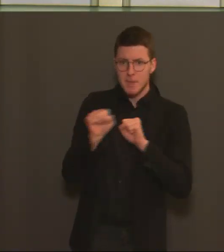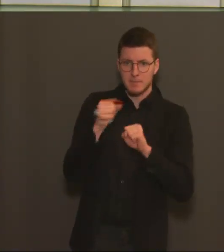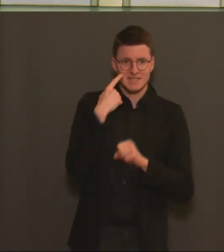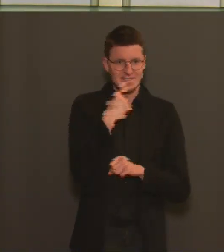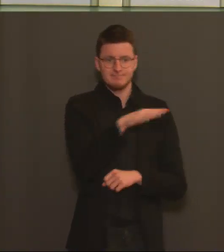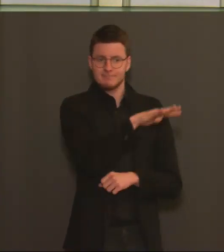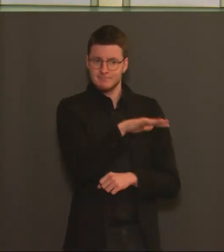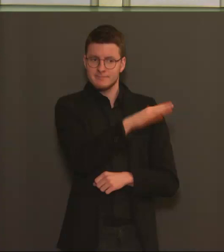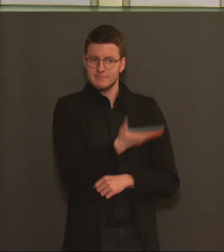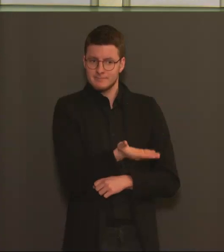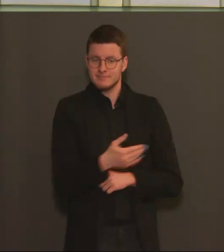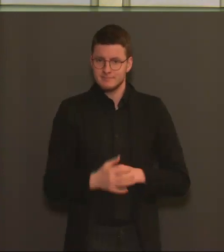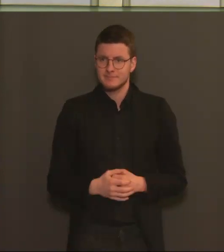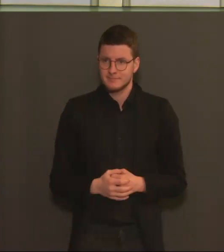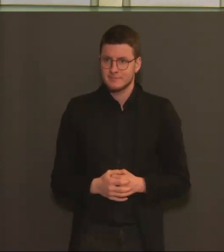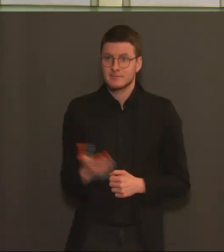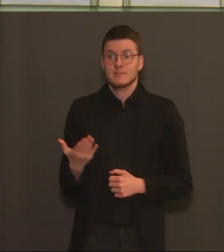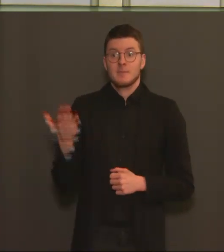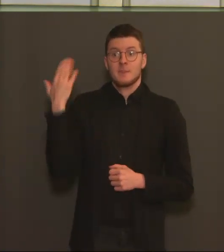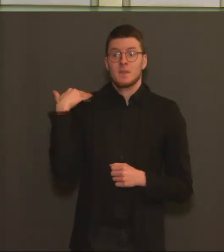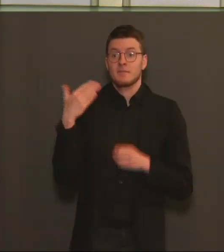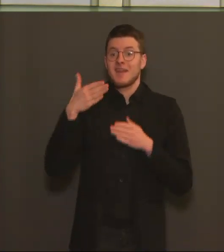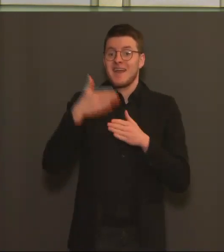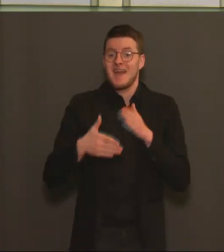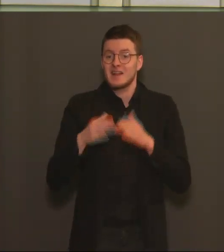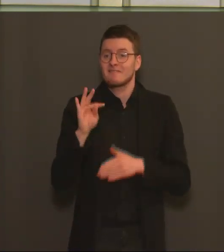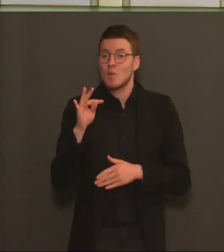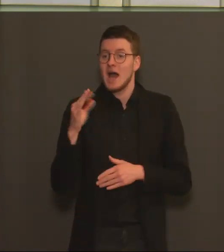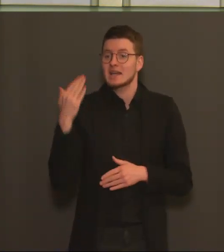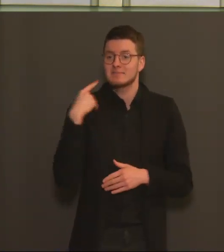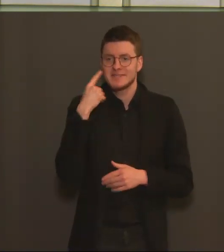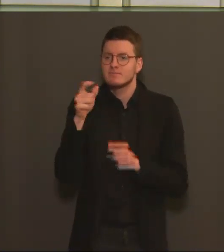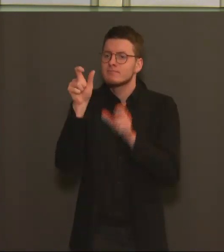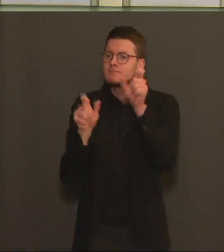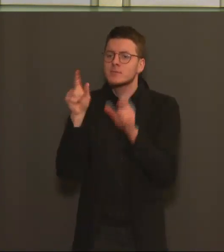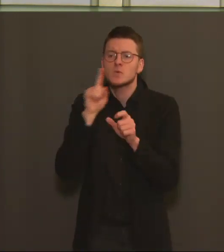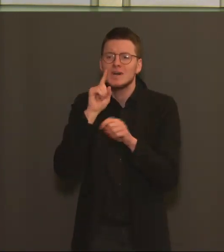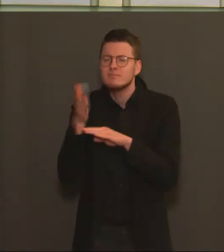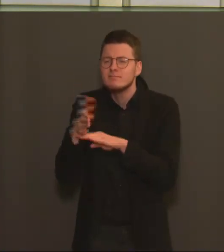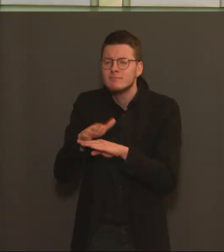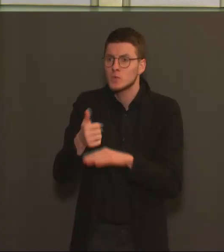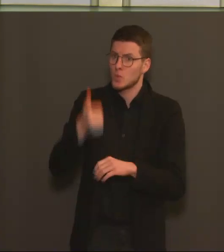Sinds eind februari zien we dat de overlijdens gelinkt aan COVID zich vooral voordoen